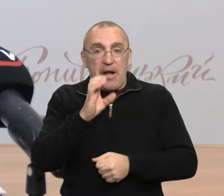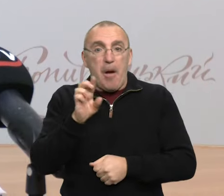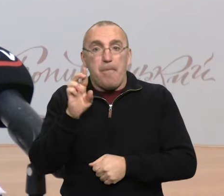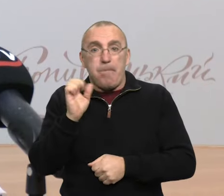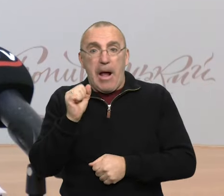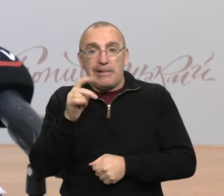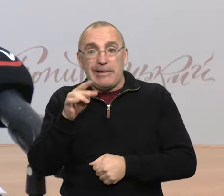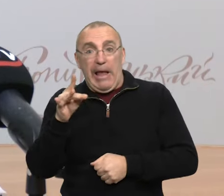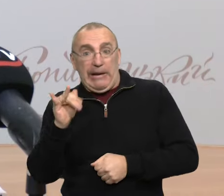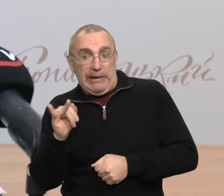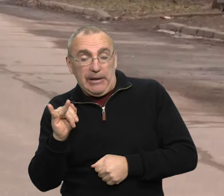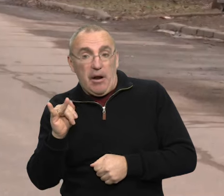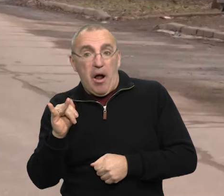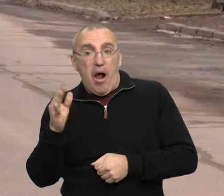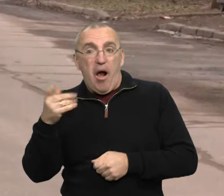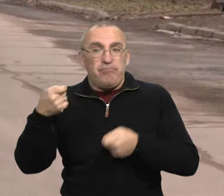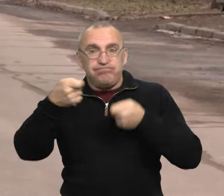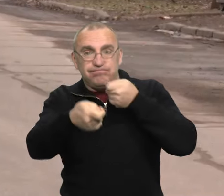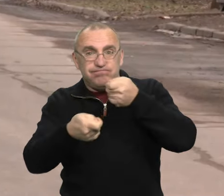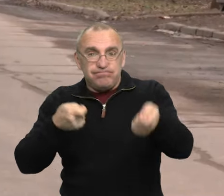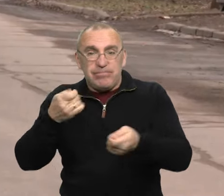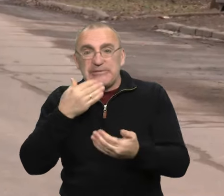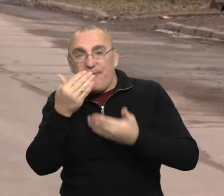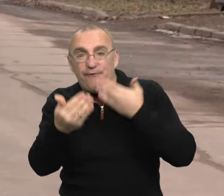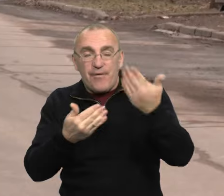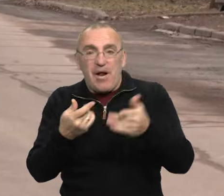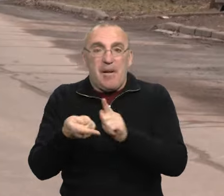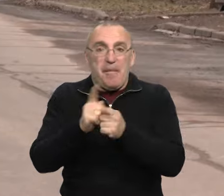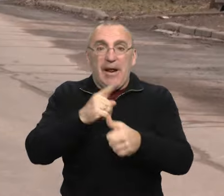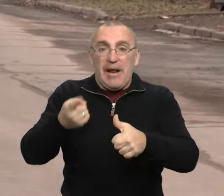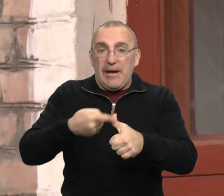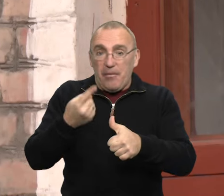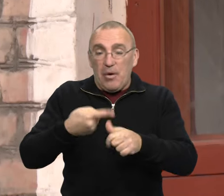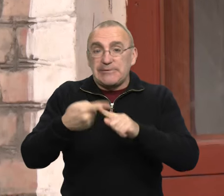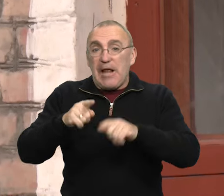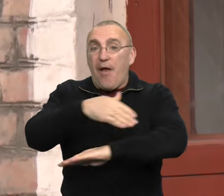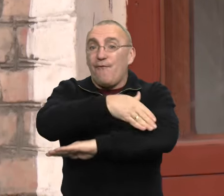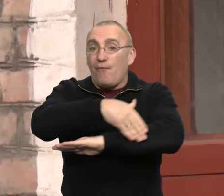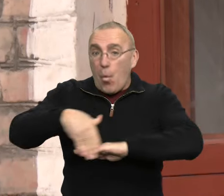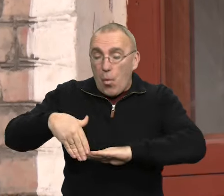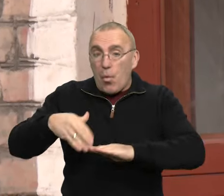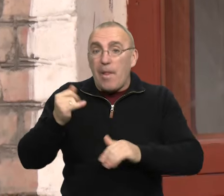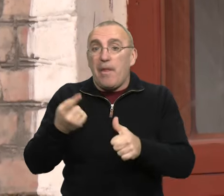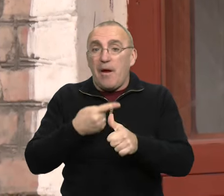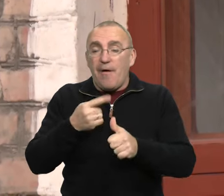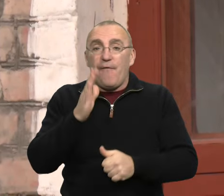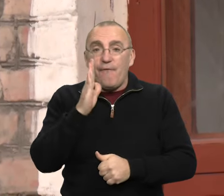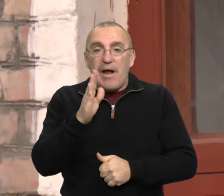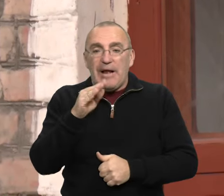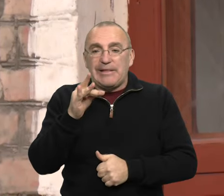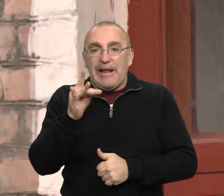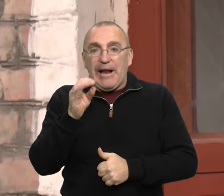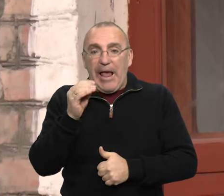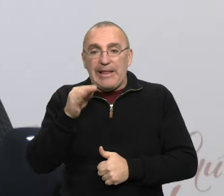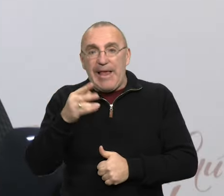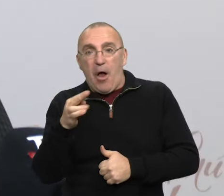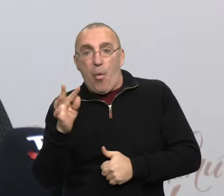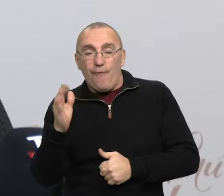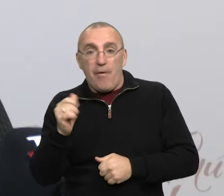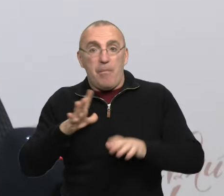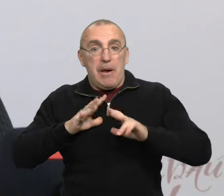Бандери але надійшло багато звернень щодо перейменування цієї вулиці на вулицю Віктора третякова це